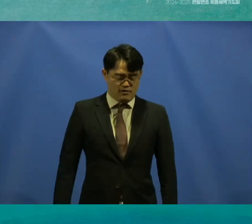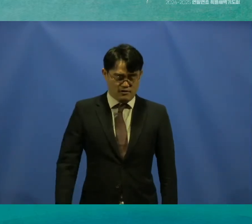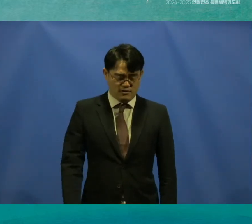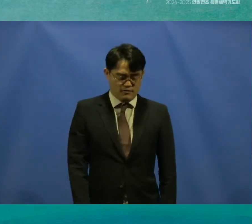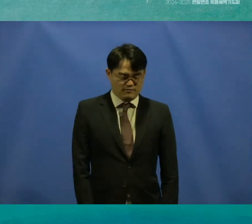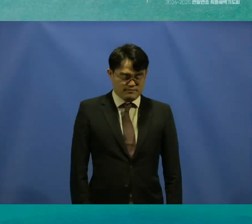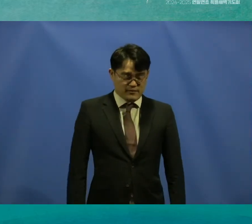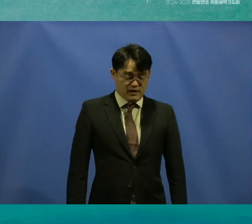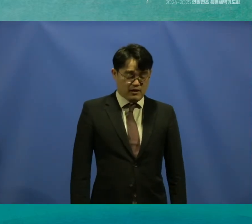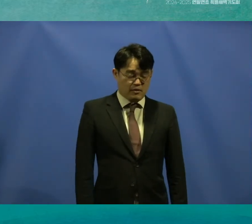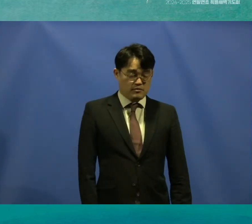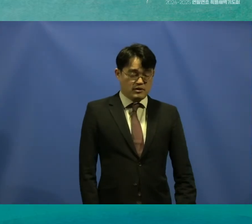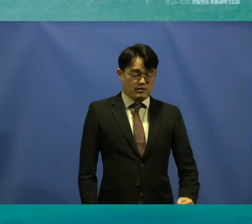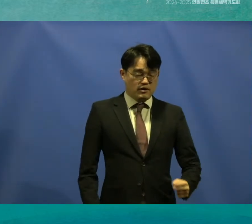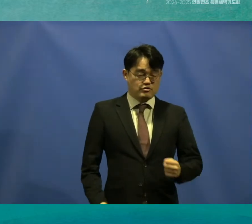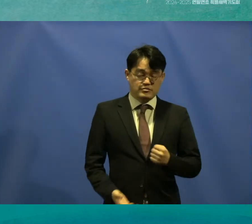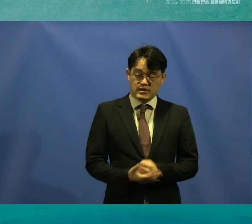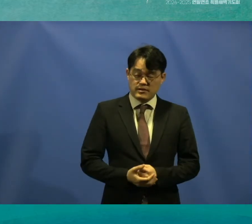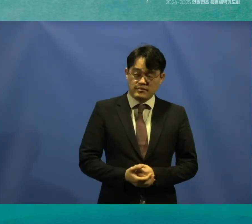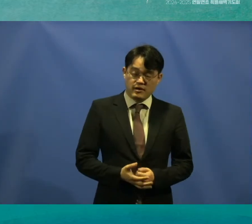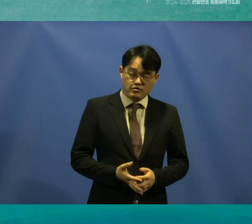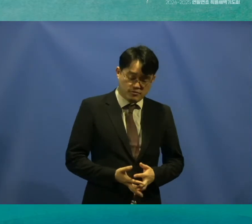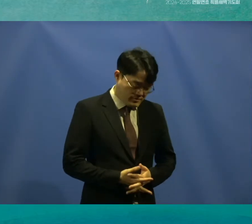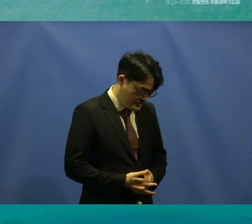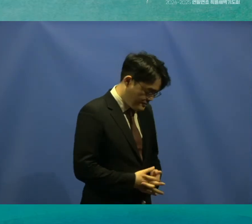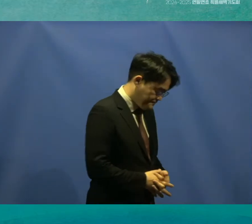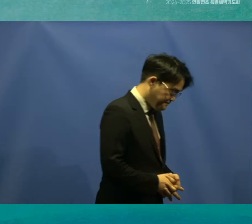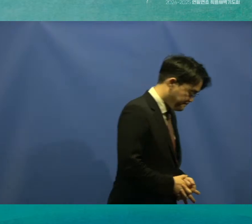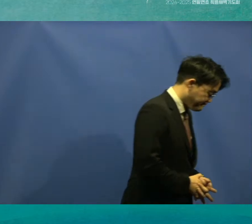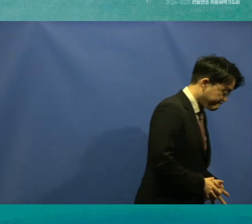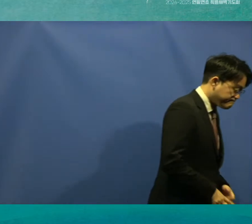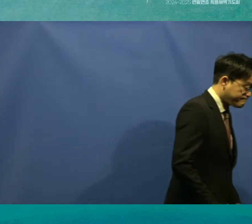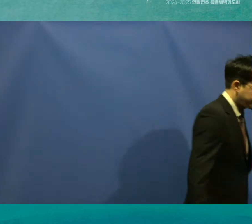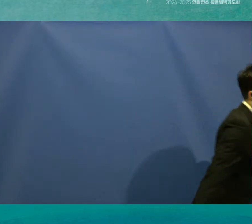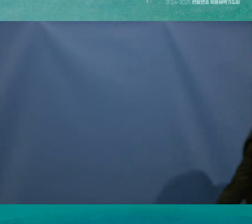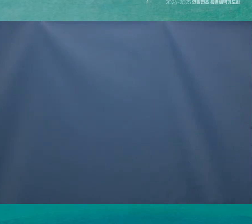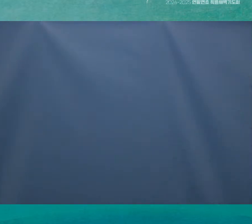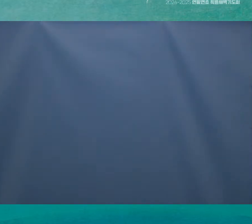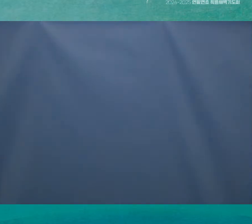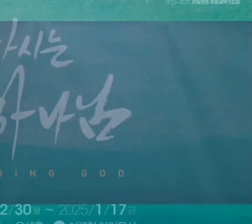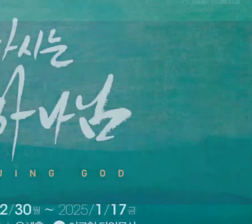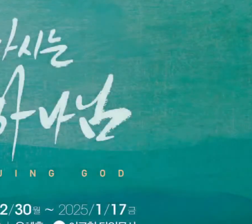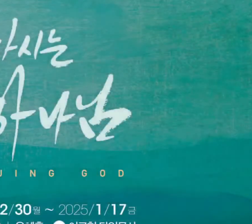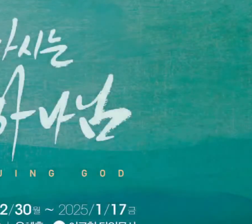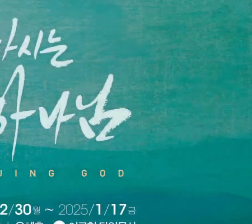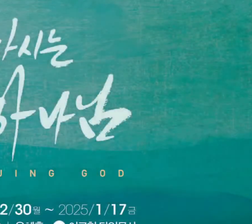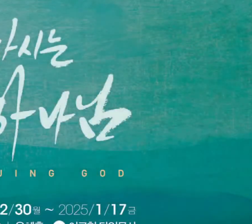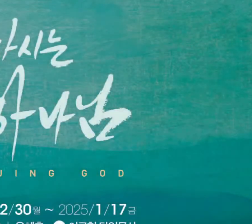아버지여, 아버지여.